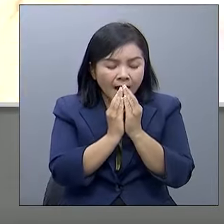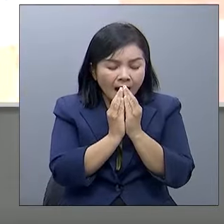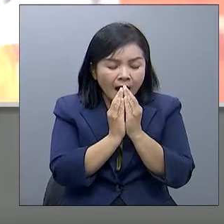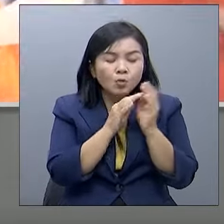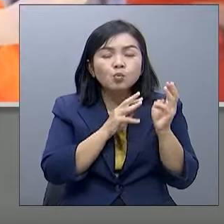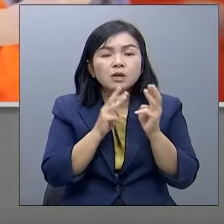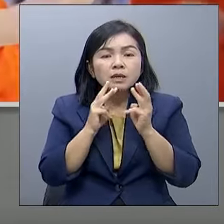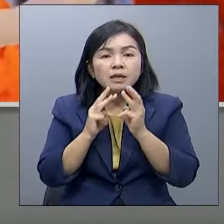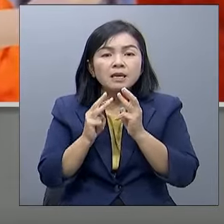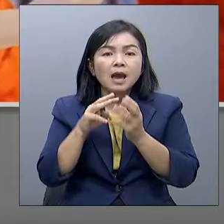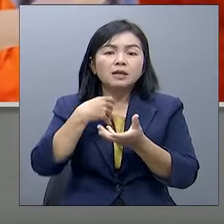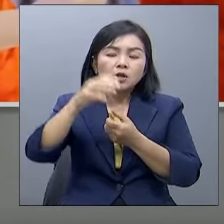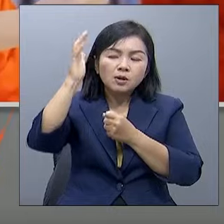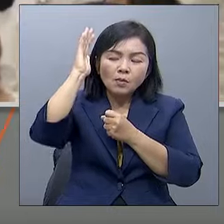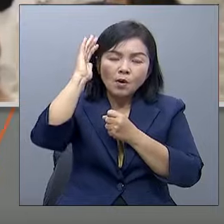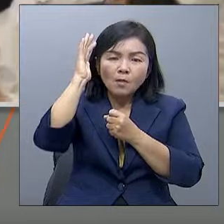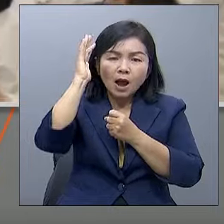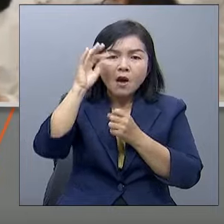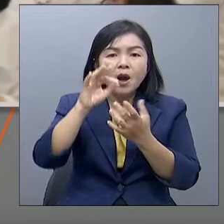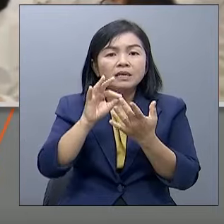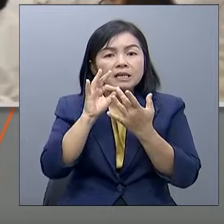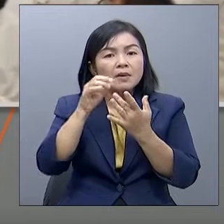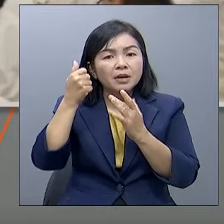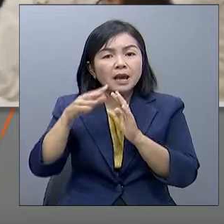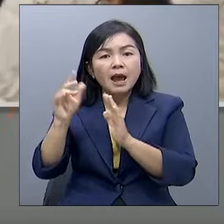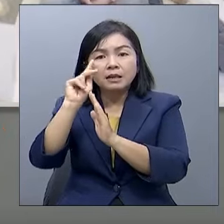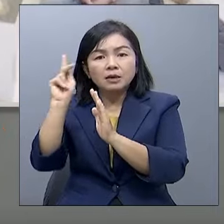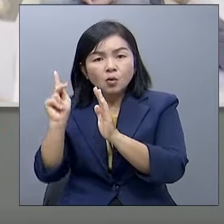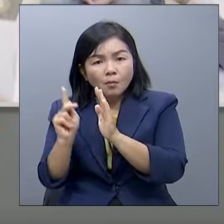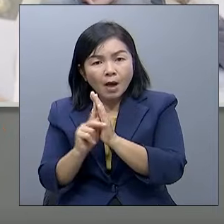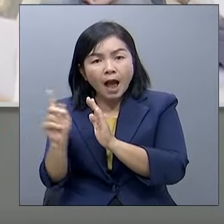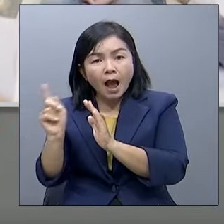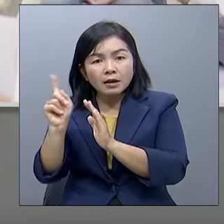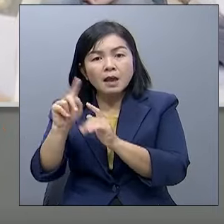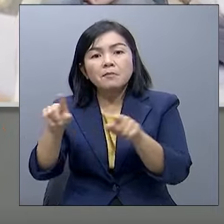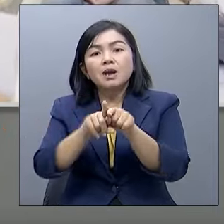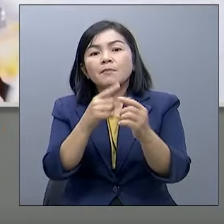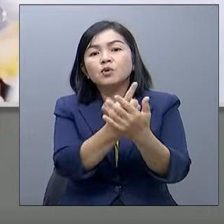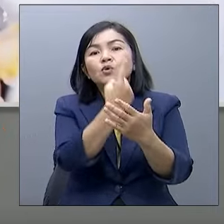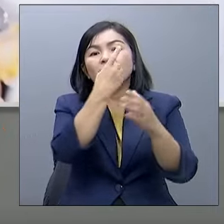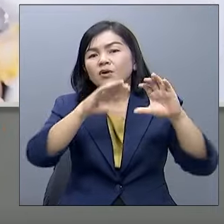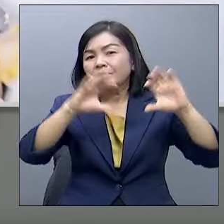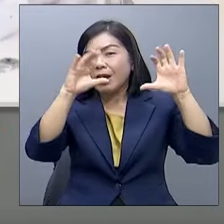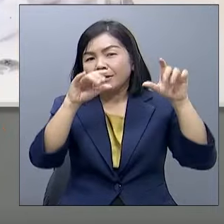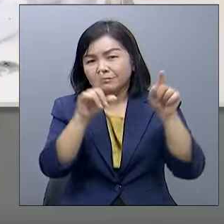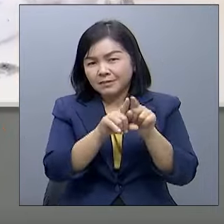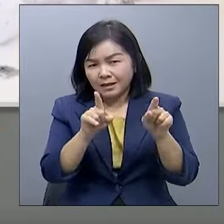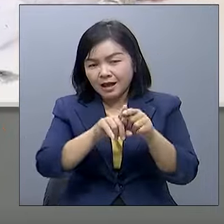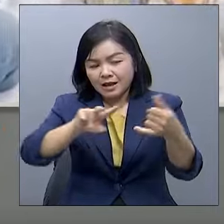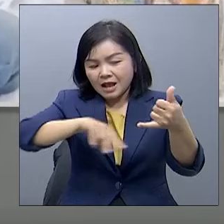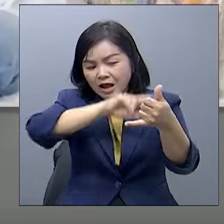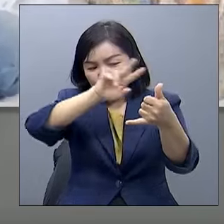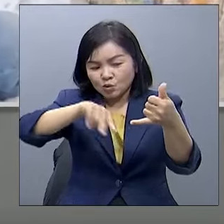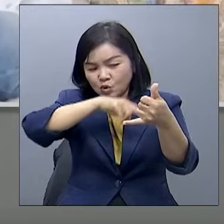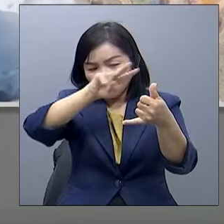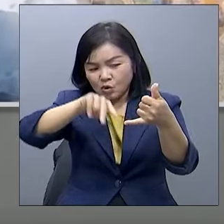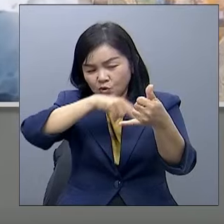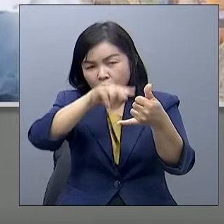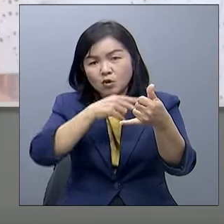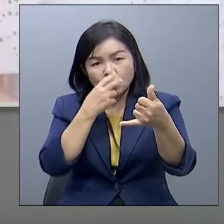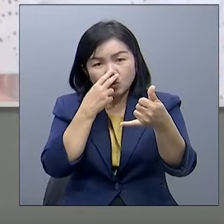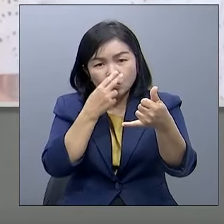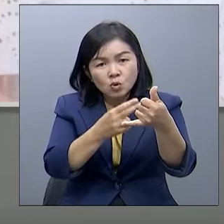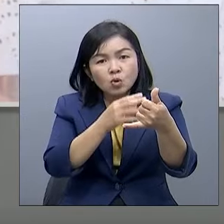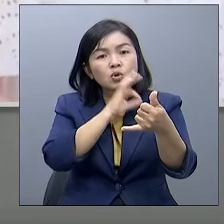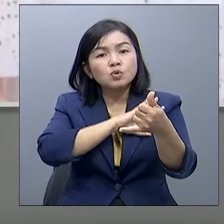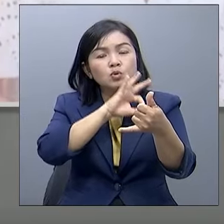ธาไม่ได้ค่ะแต่ในทางกฎหมายพระสงฆ์คือเจ้าหน้าที่รัฐคนหนึ่งนะคะการตรวจสอบยังต้องคำนึงถึงจิตใจของ